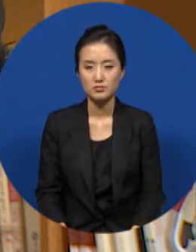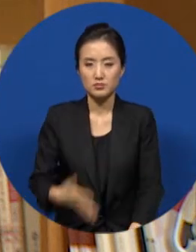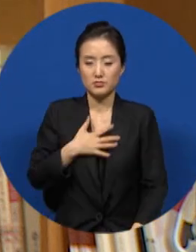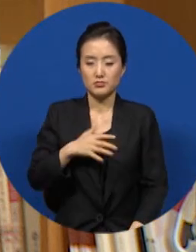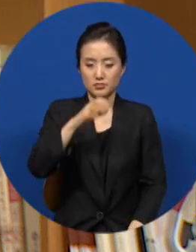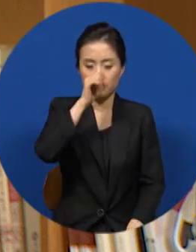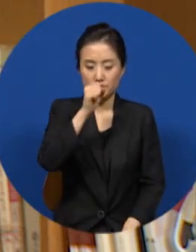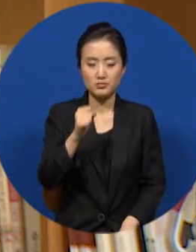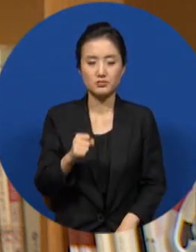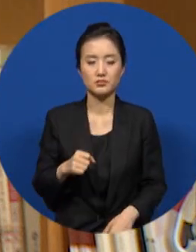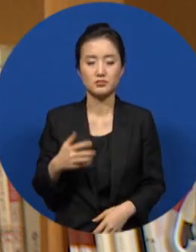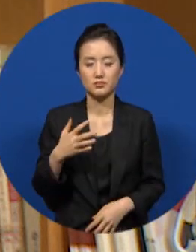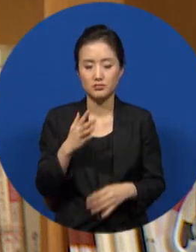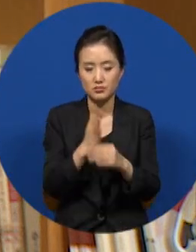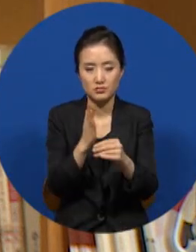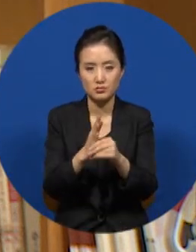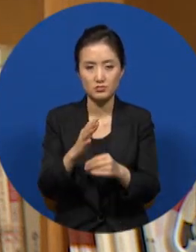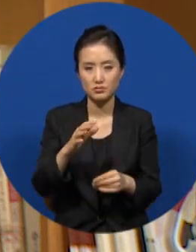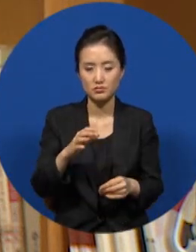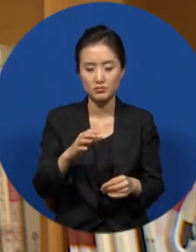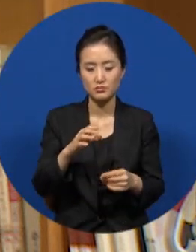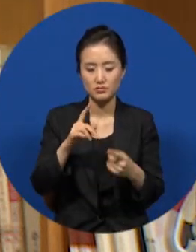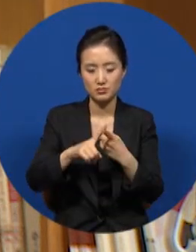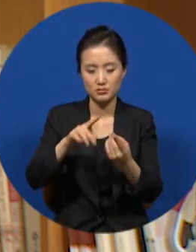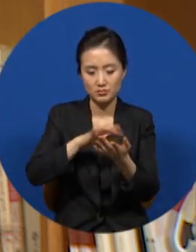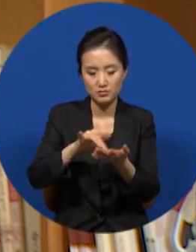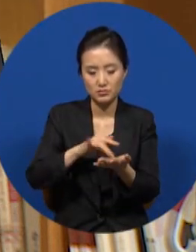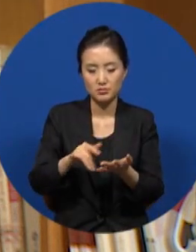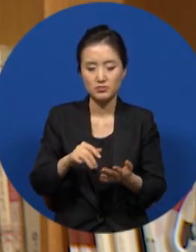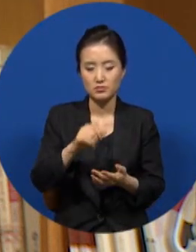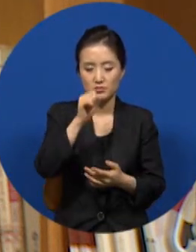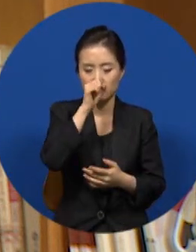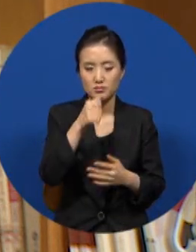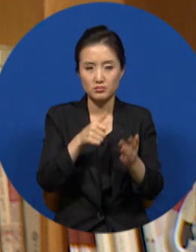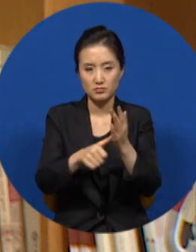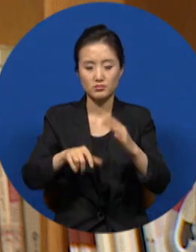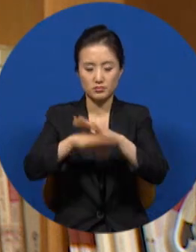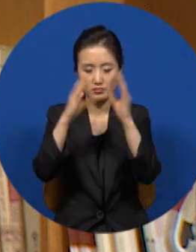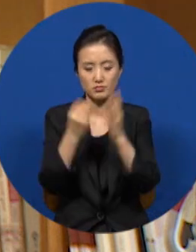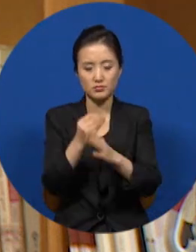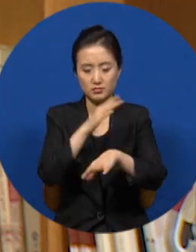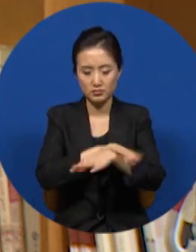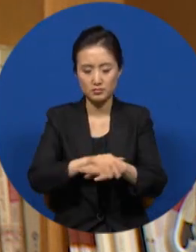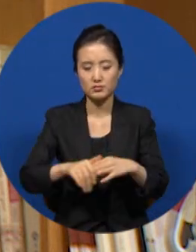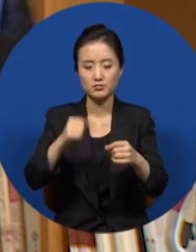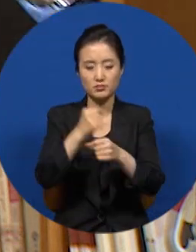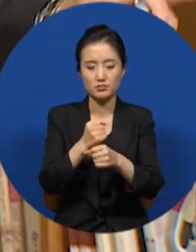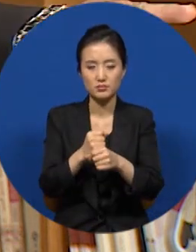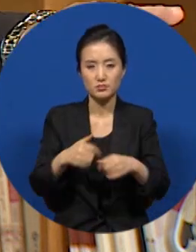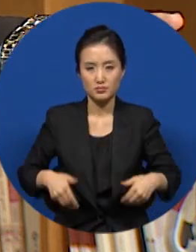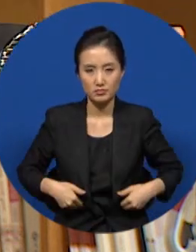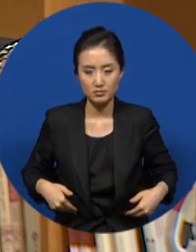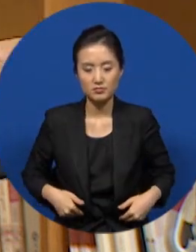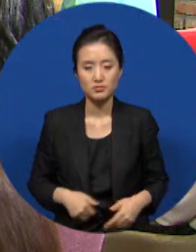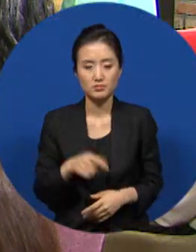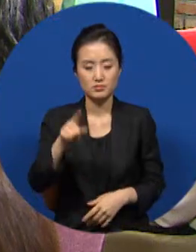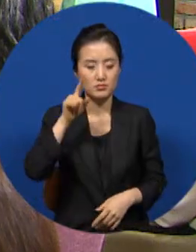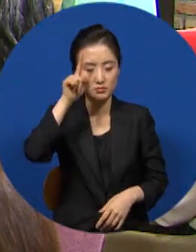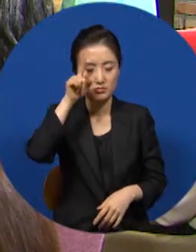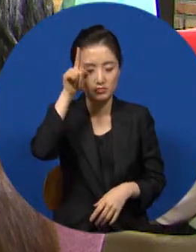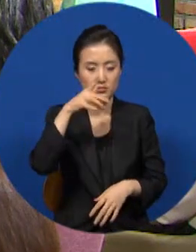해서 흉한 현상과 흉한 물질을 좋은 기운으로 바꿔야 된다. 그 근간에 스트레스가 있다. 스트레스를 파자해